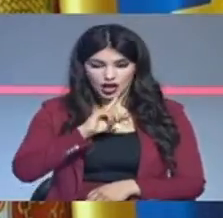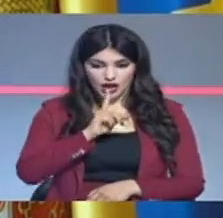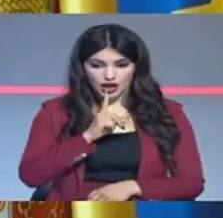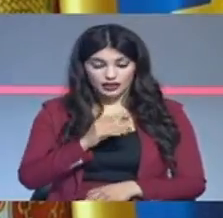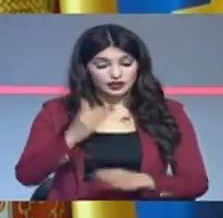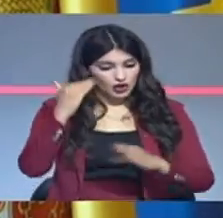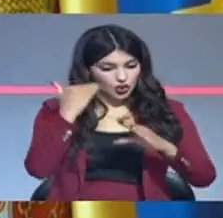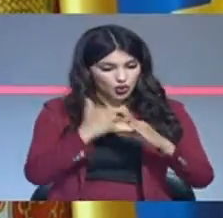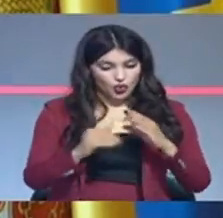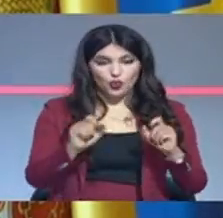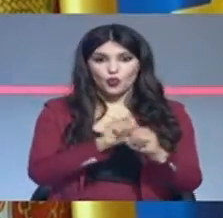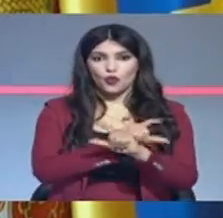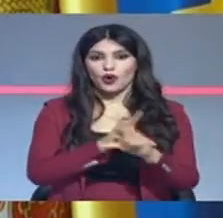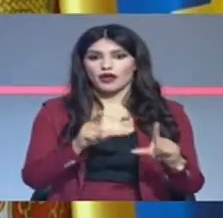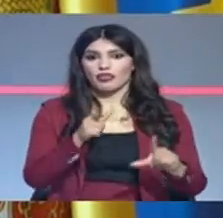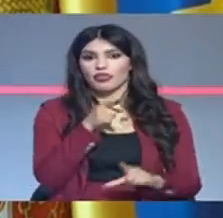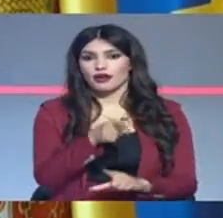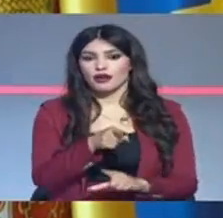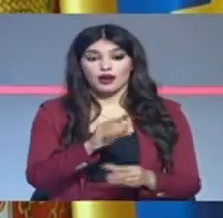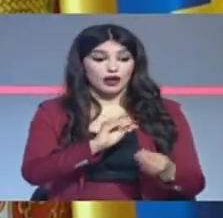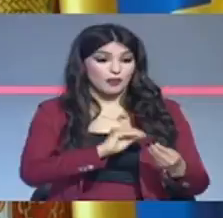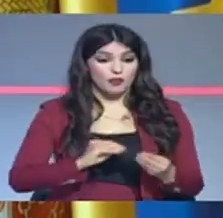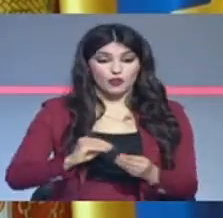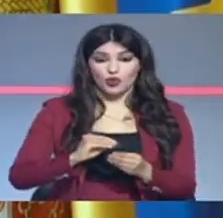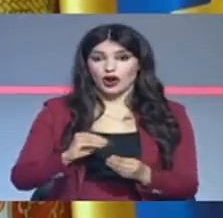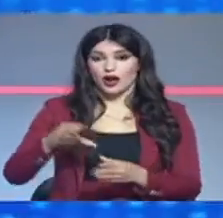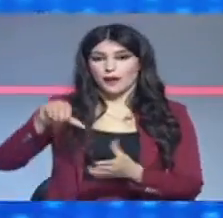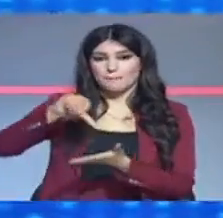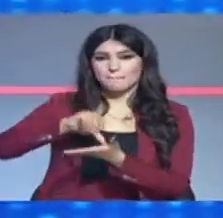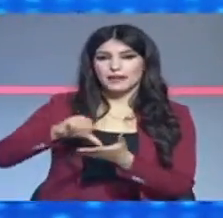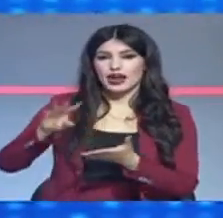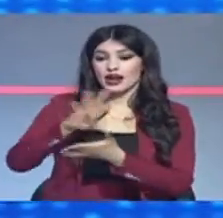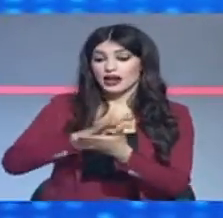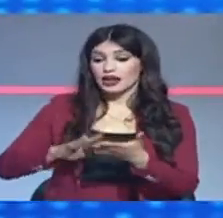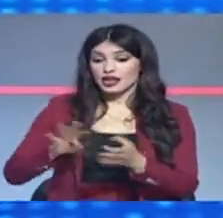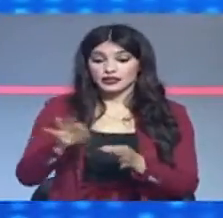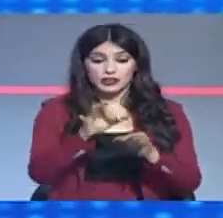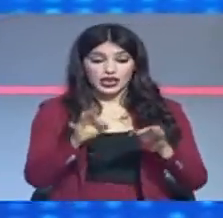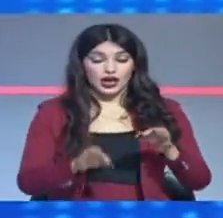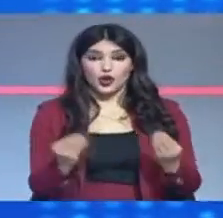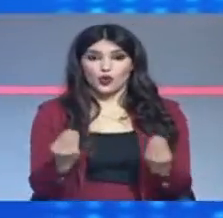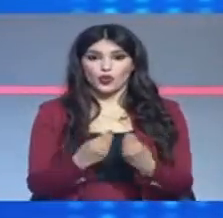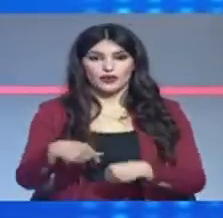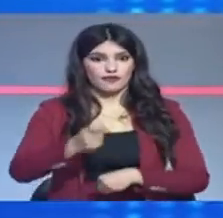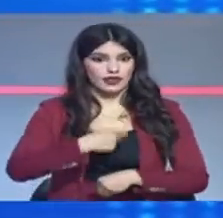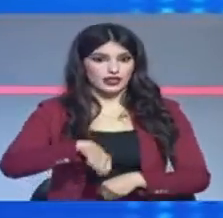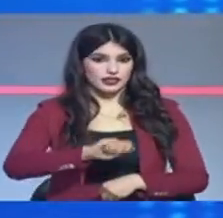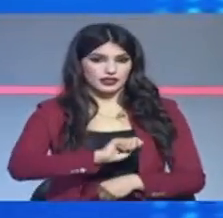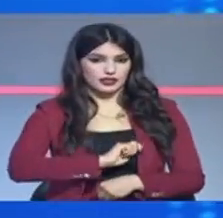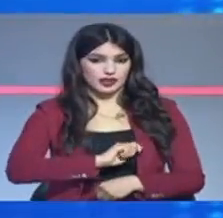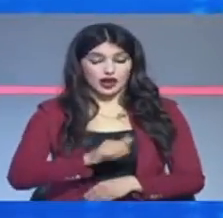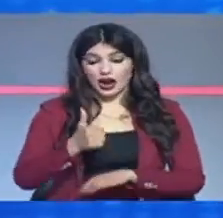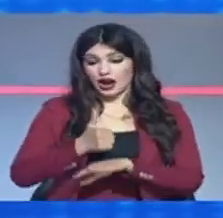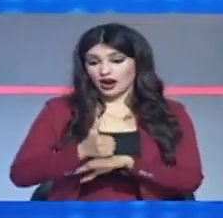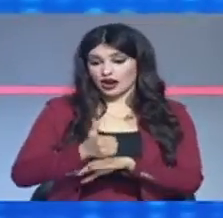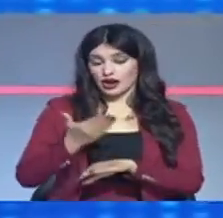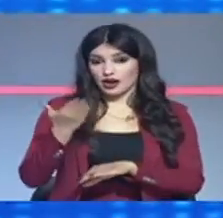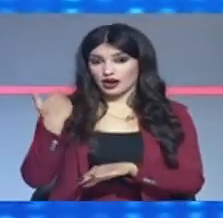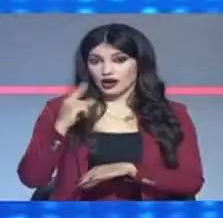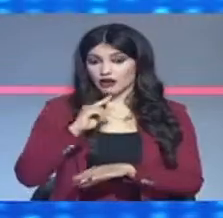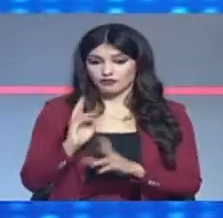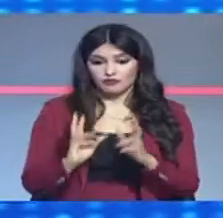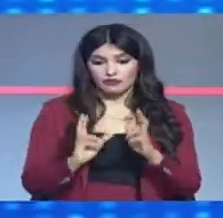رساله واضحه بان مشاكل كاتالونيا يتم حلها في اسبانيا فيما نقل عن الرئيس السابق للاقليم